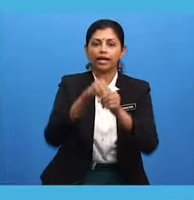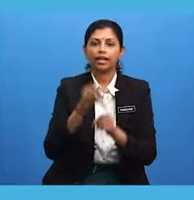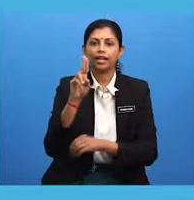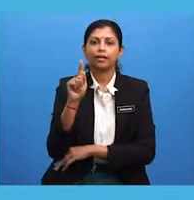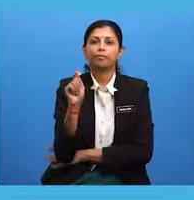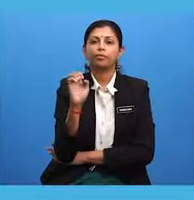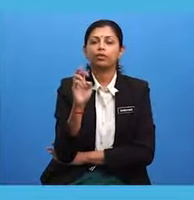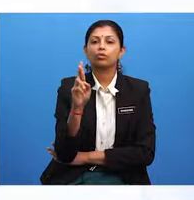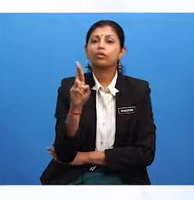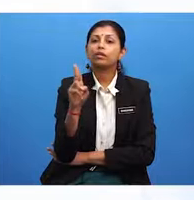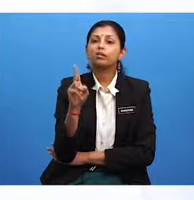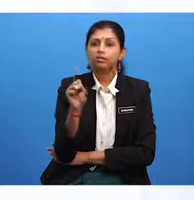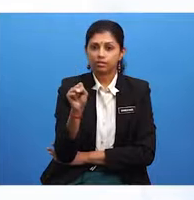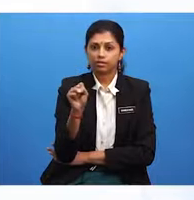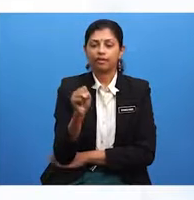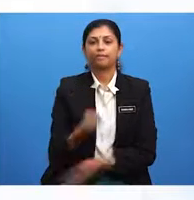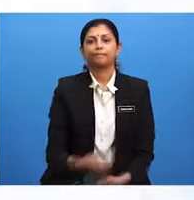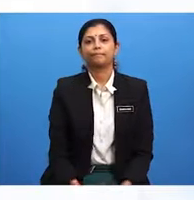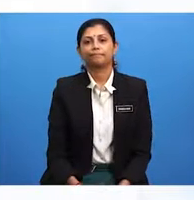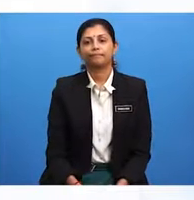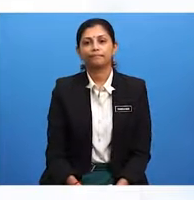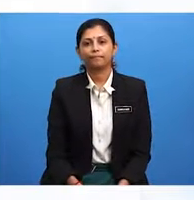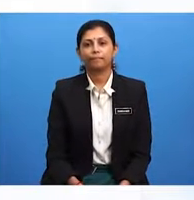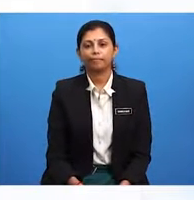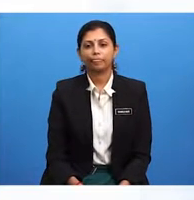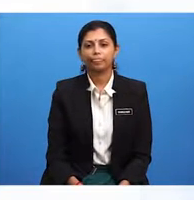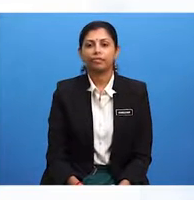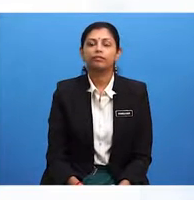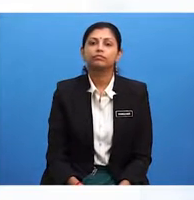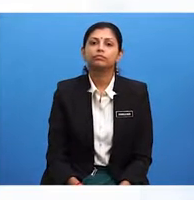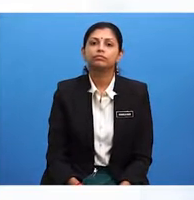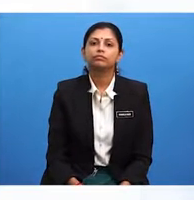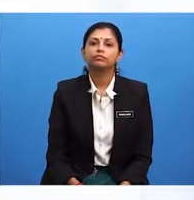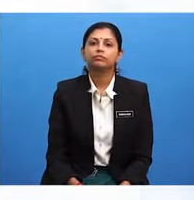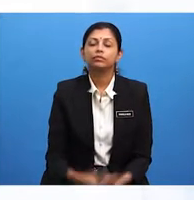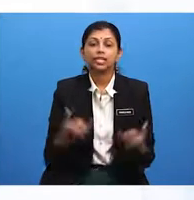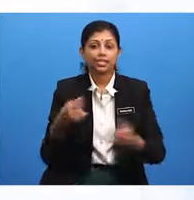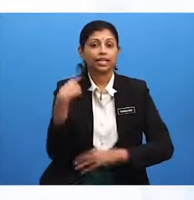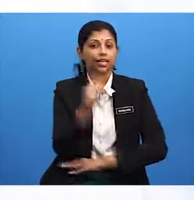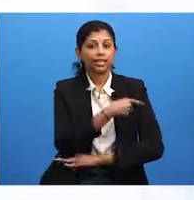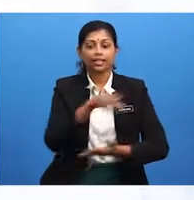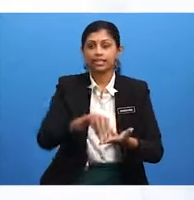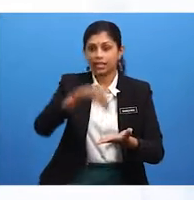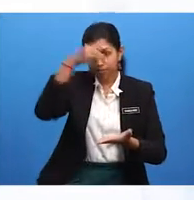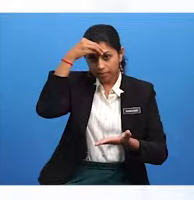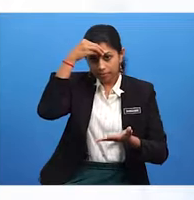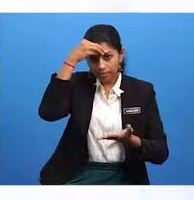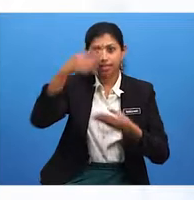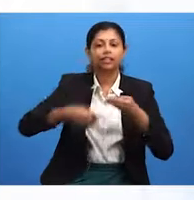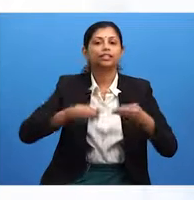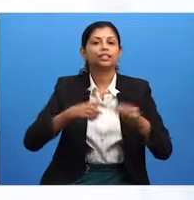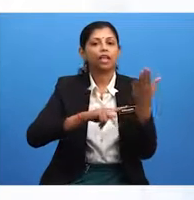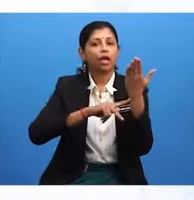uterus. Baiklah murid-murid, sekarang kita akan mempelajari tentang